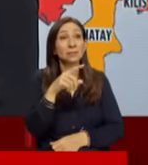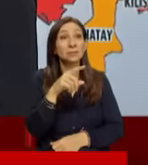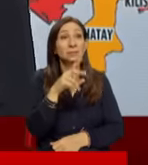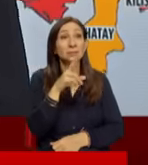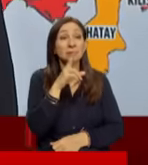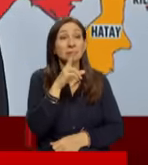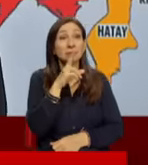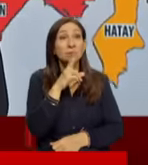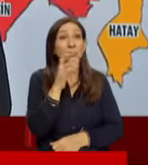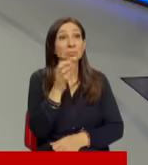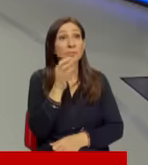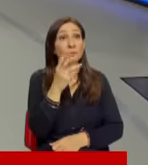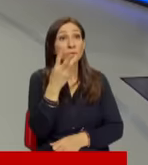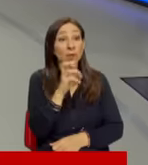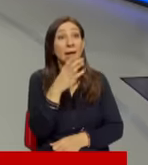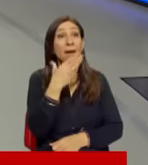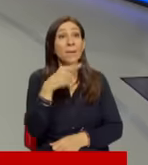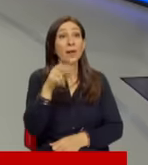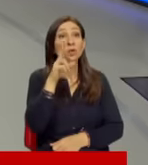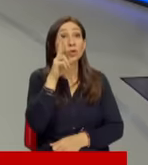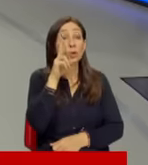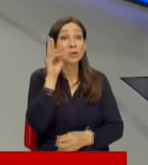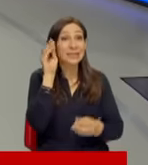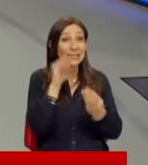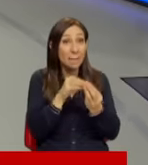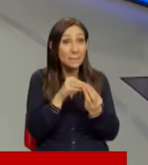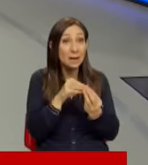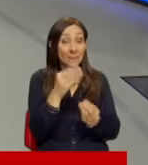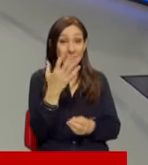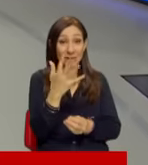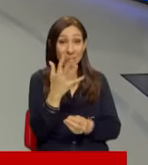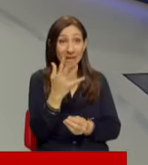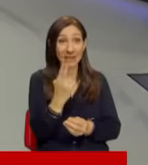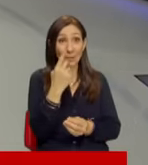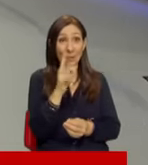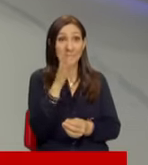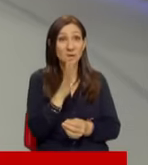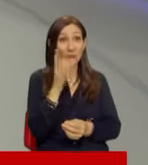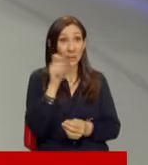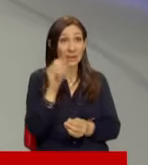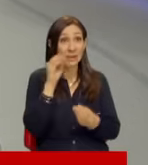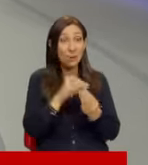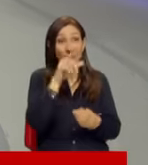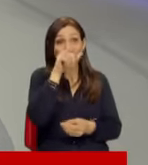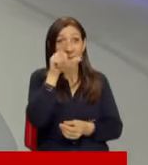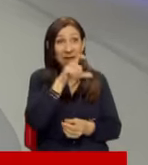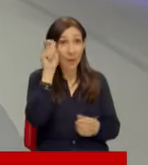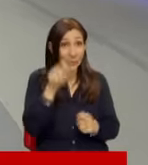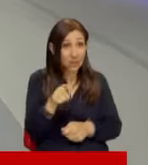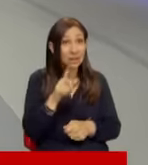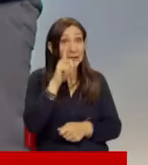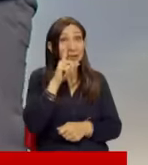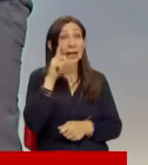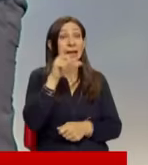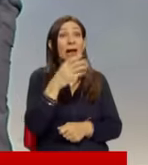milyar lira bastı o dönem. Evet. O 3 ayda. Emekliye son zam mı? Yani 5000'den 7500'e yapılan zam Mart ayında yapıldı.